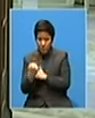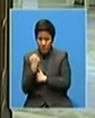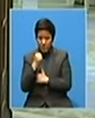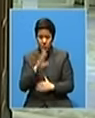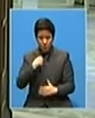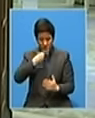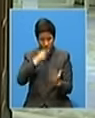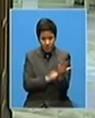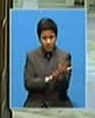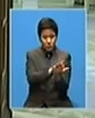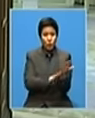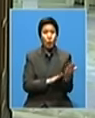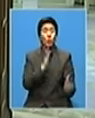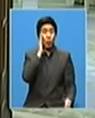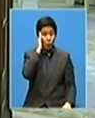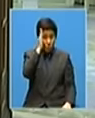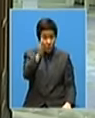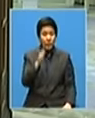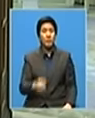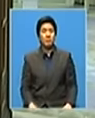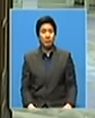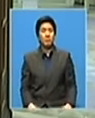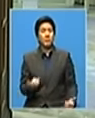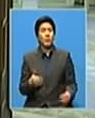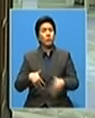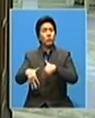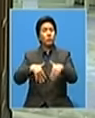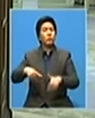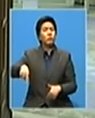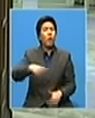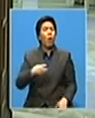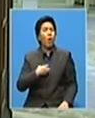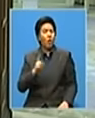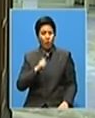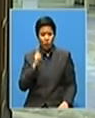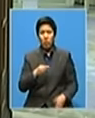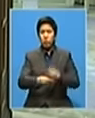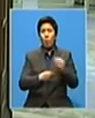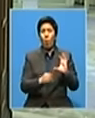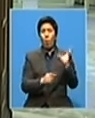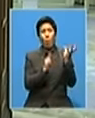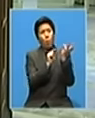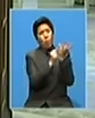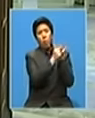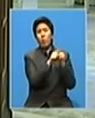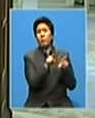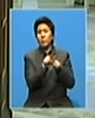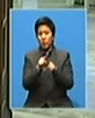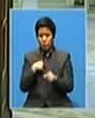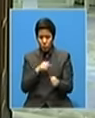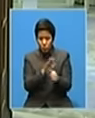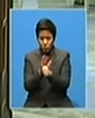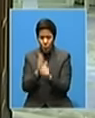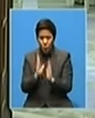านในอนาคตด้วยแล้วก็ท้องตลาดเขาว่ายังไงก็ควรจะเป็นไปอย่างนั้นทุกประเทศในโลกก็เป็นอย่างนั้นอยู่นะครับก็จะดูแลเฉพาะ